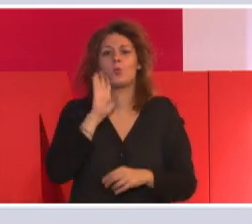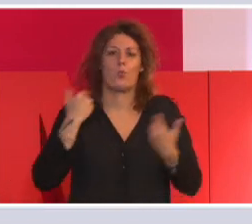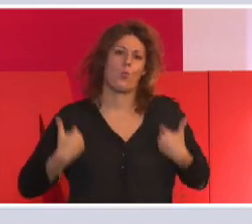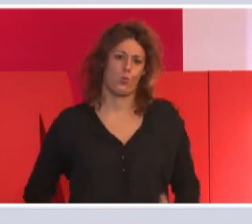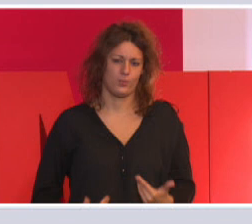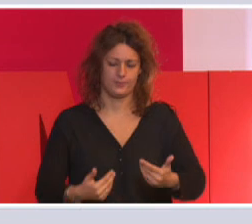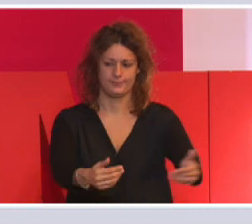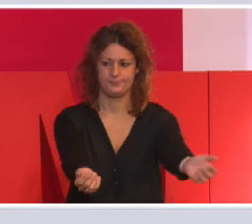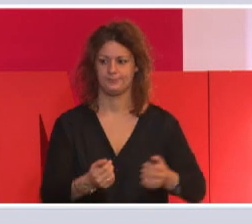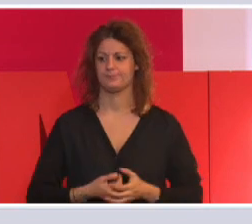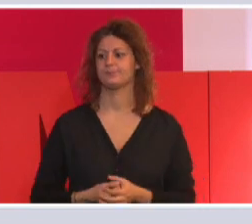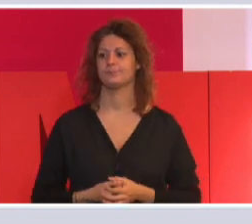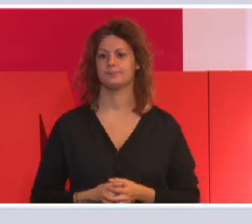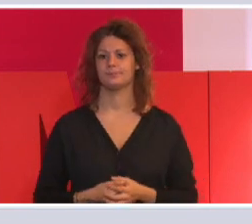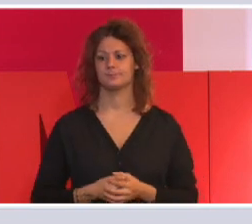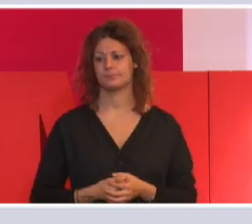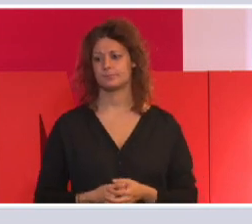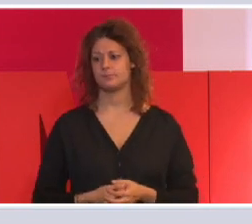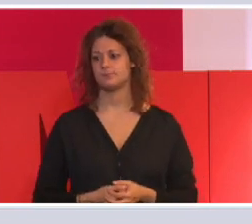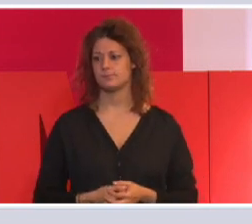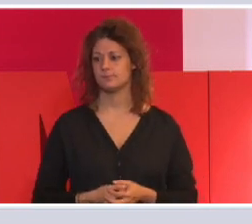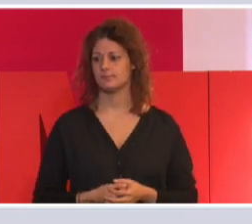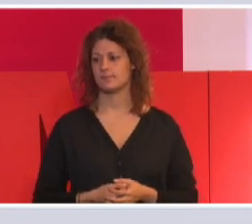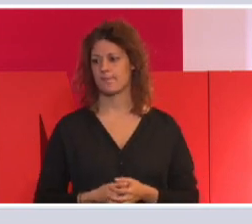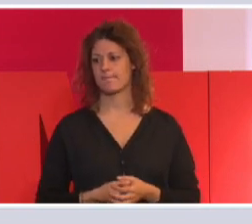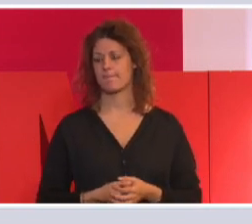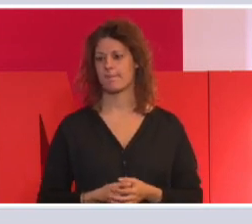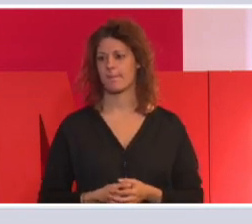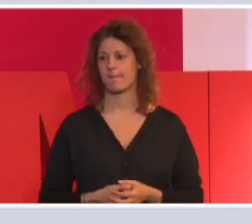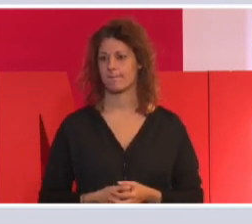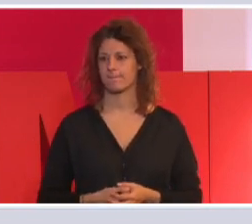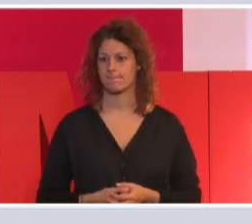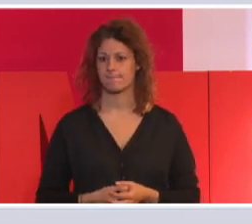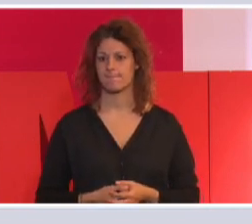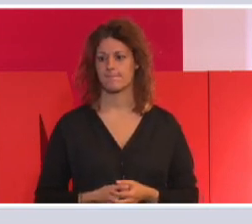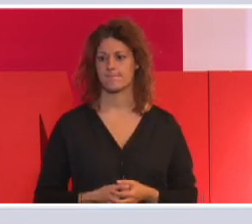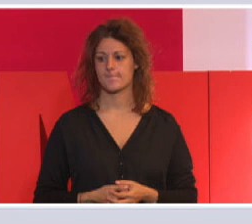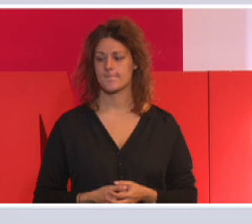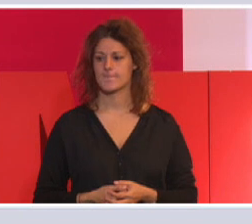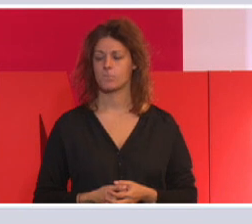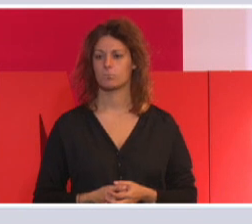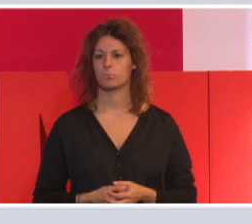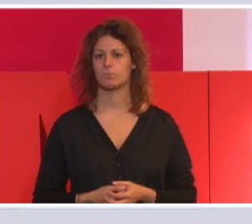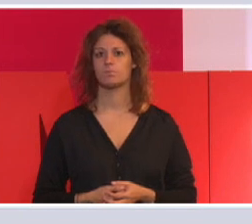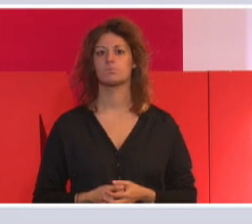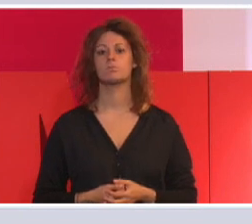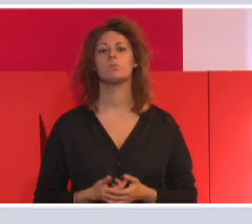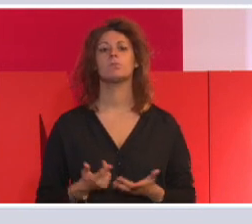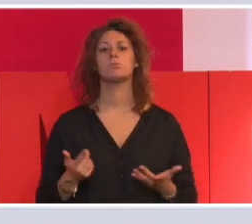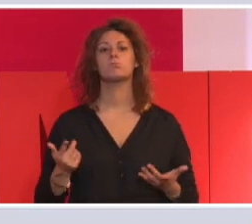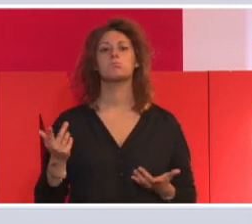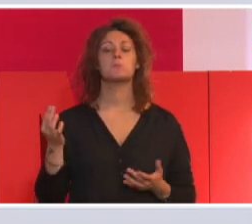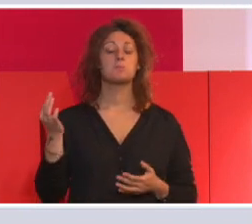noi giocassimo a un diciamo un tabù neuroscientifico nel quale andiamo a